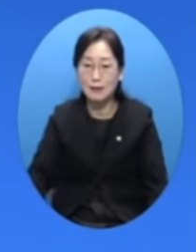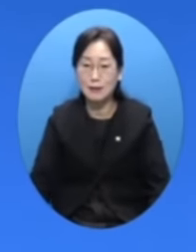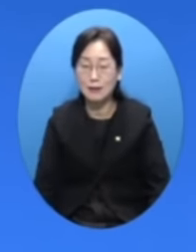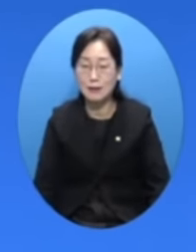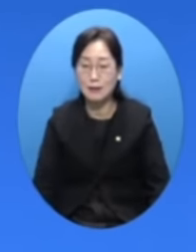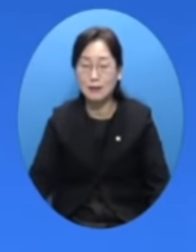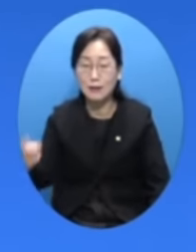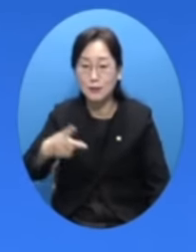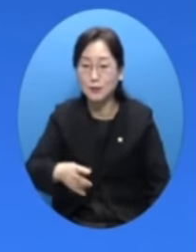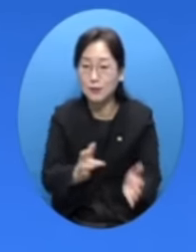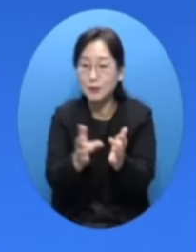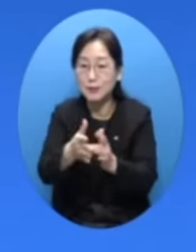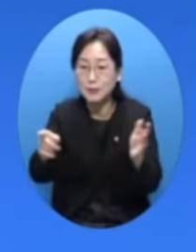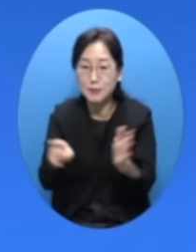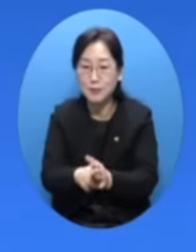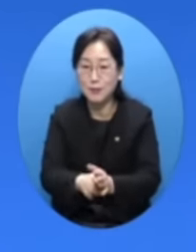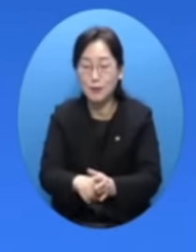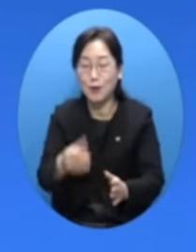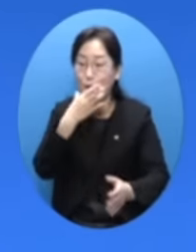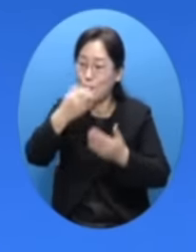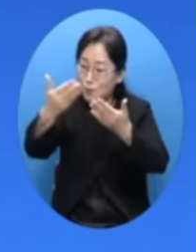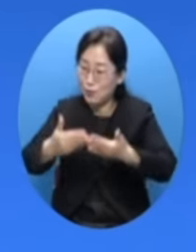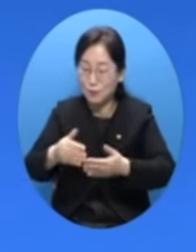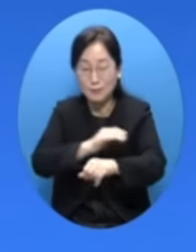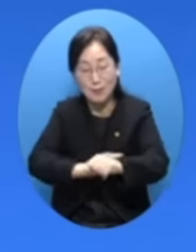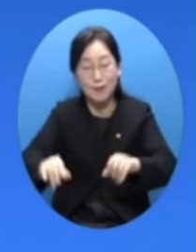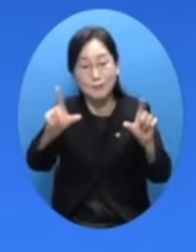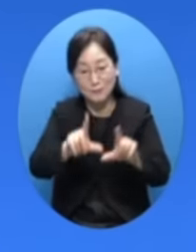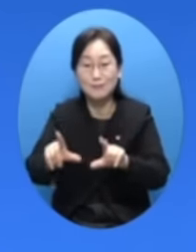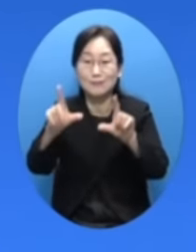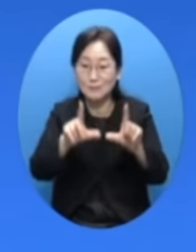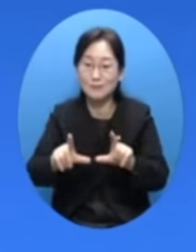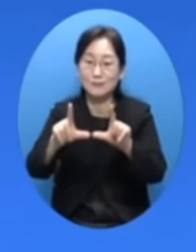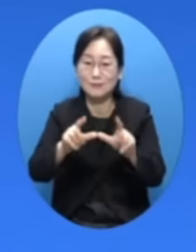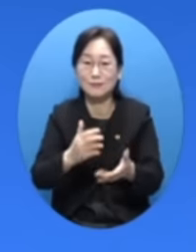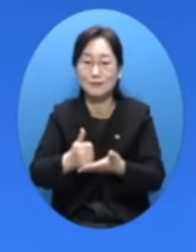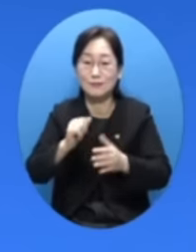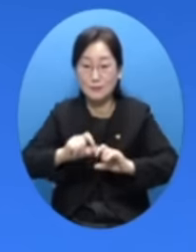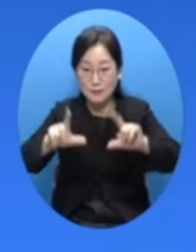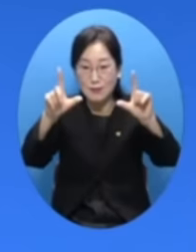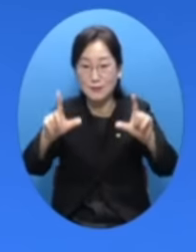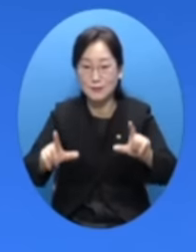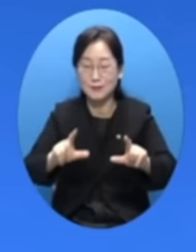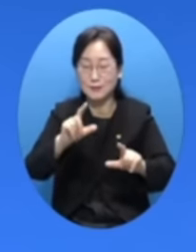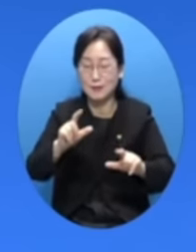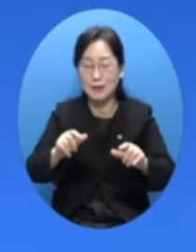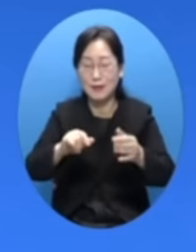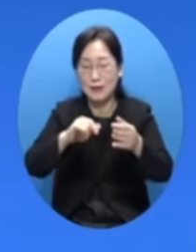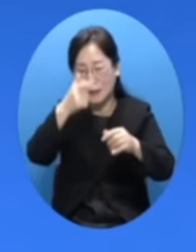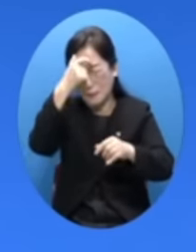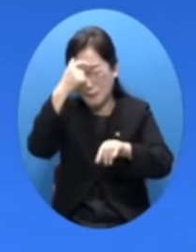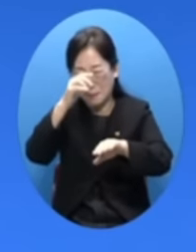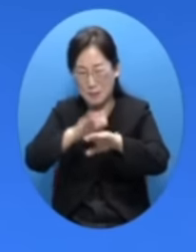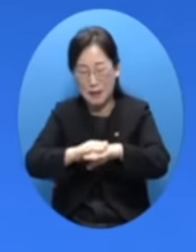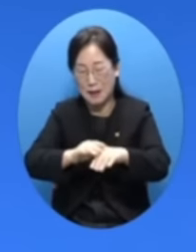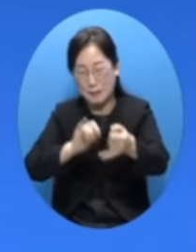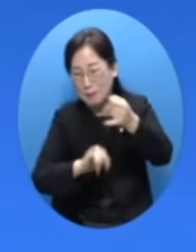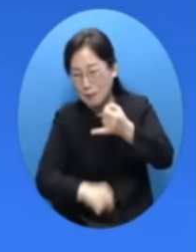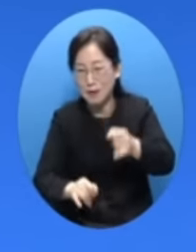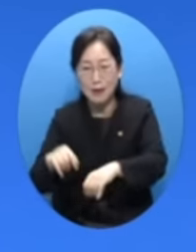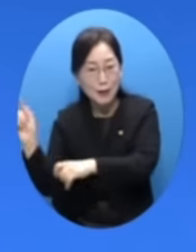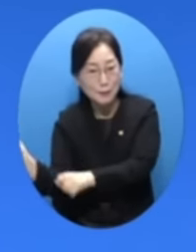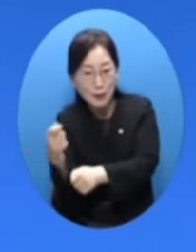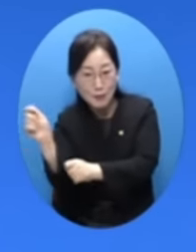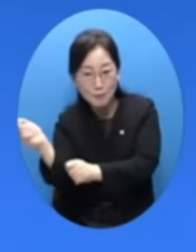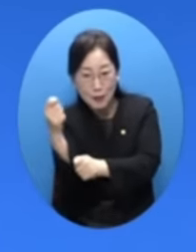또 예수 믿고 복받고 좀 잘 되다 보니까 주일날 성수주의를 하지 않고 나가서 이 골프 치다가 사고